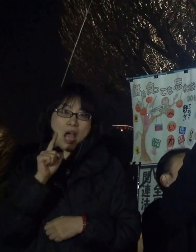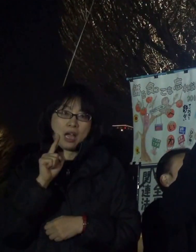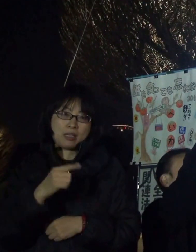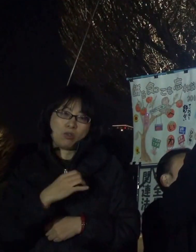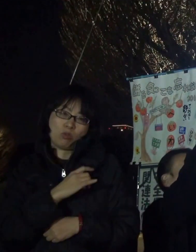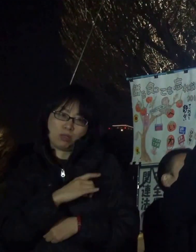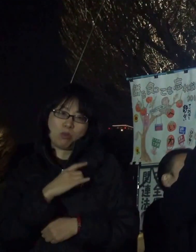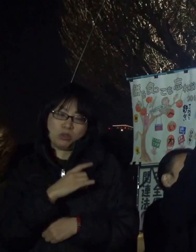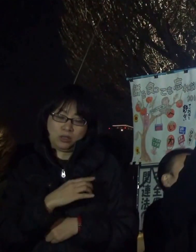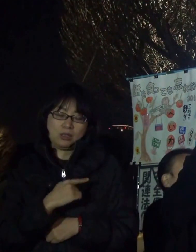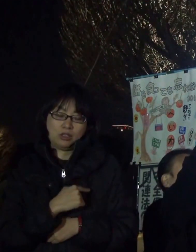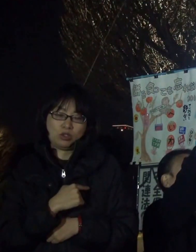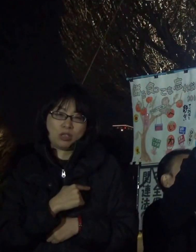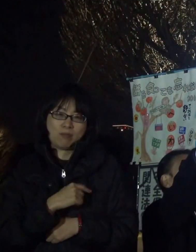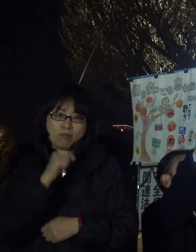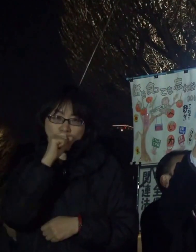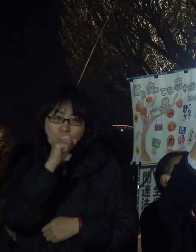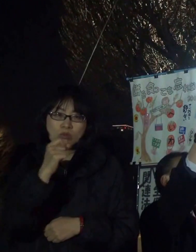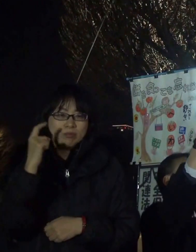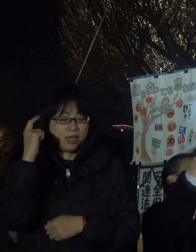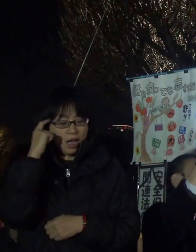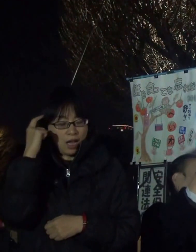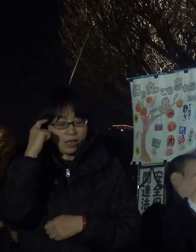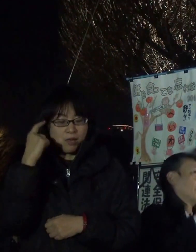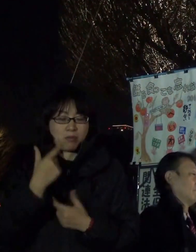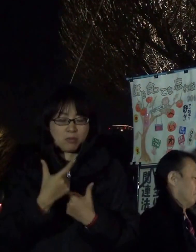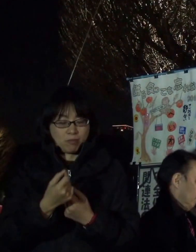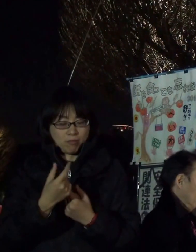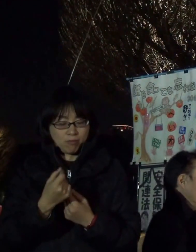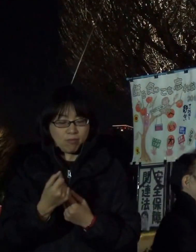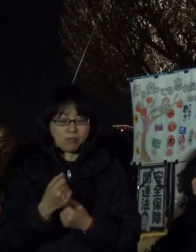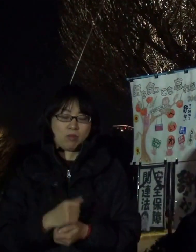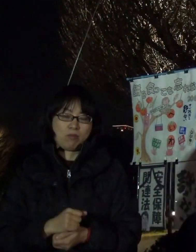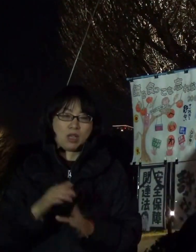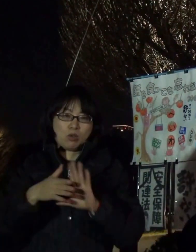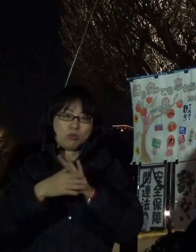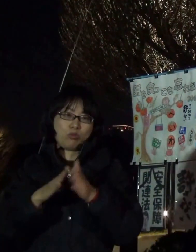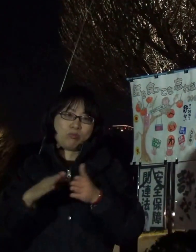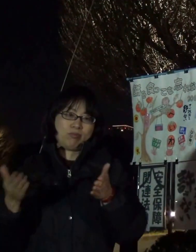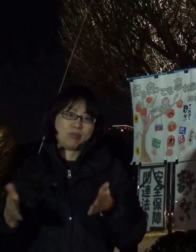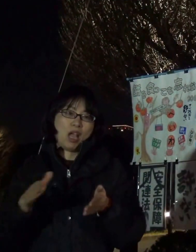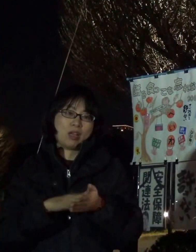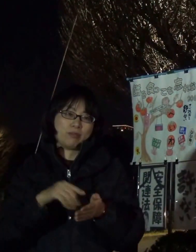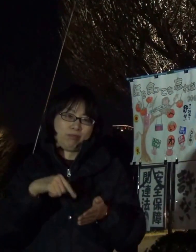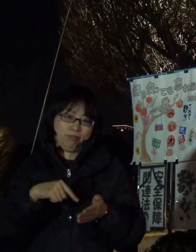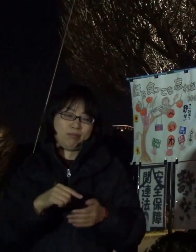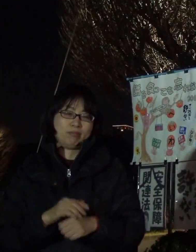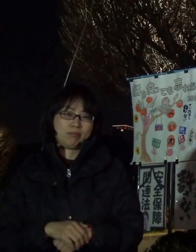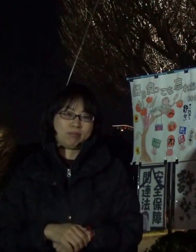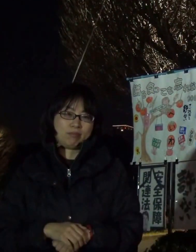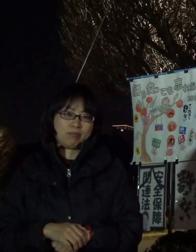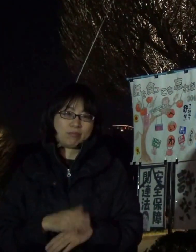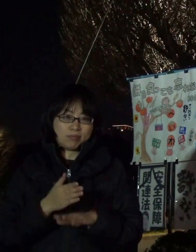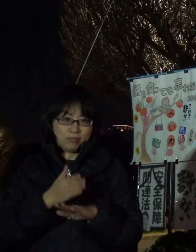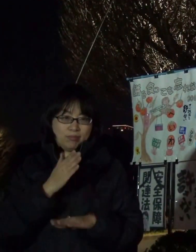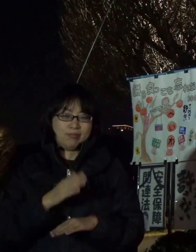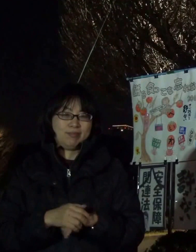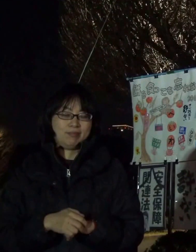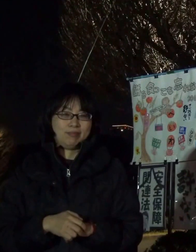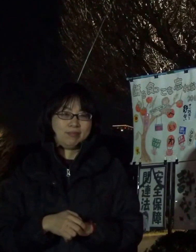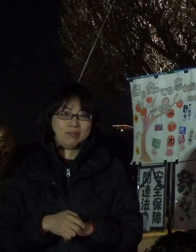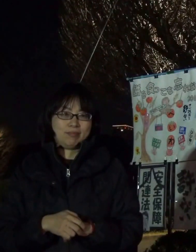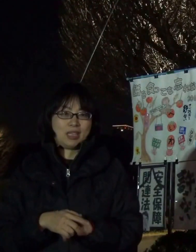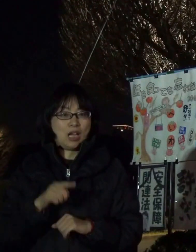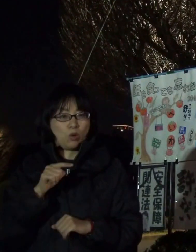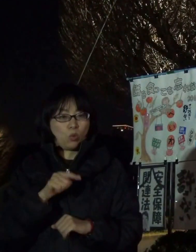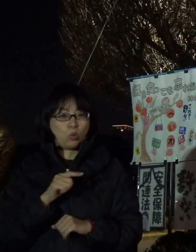てよく考えてみましょうということです。 ありがとうございました。それで多分この